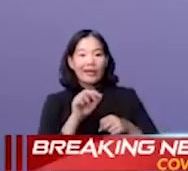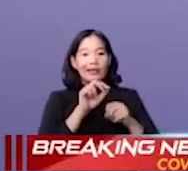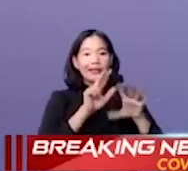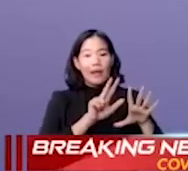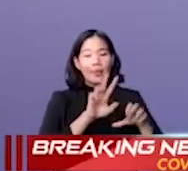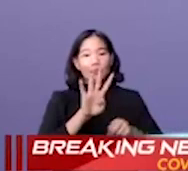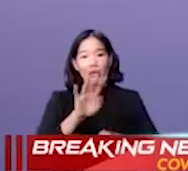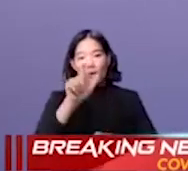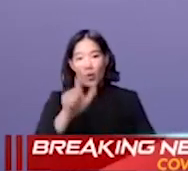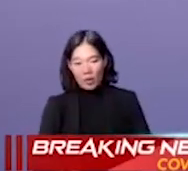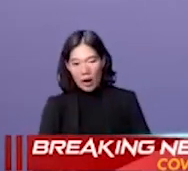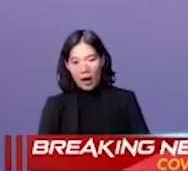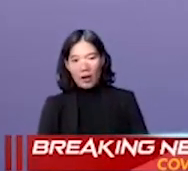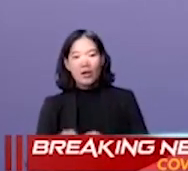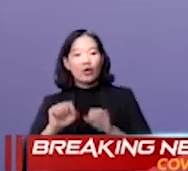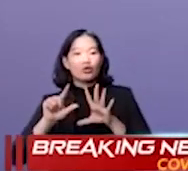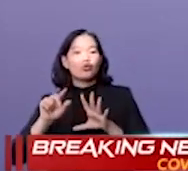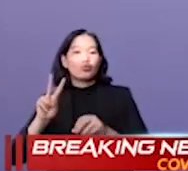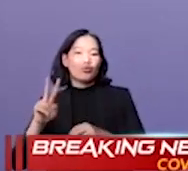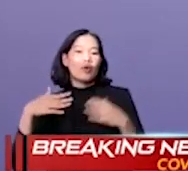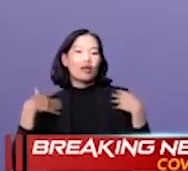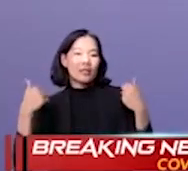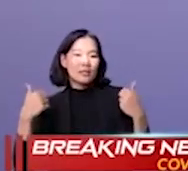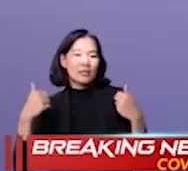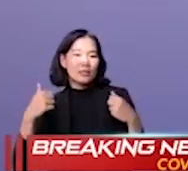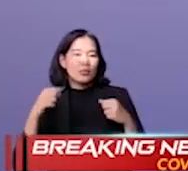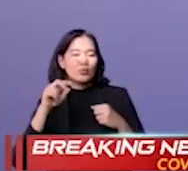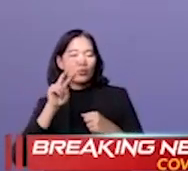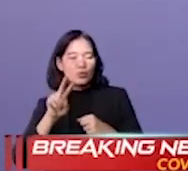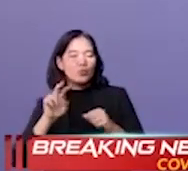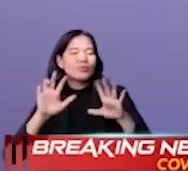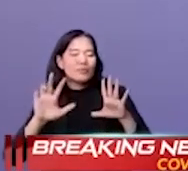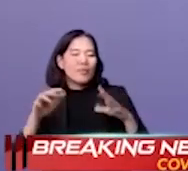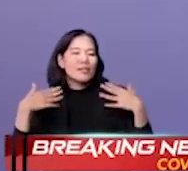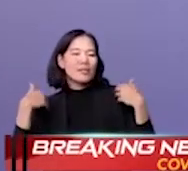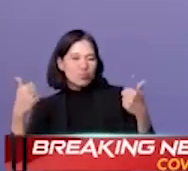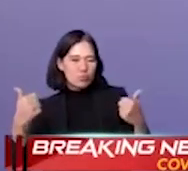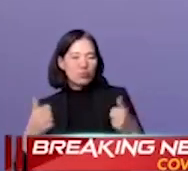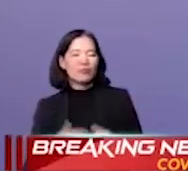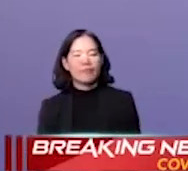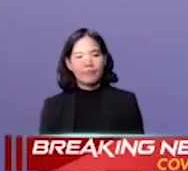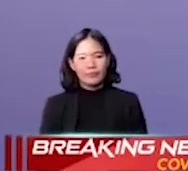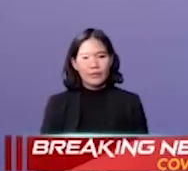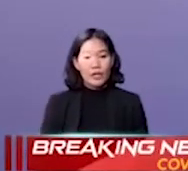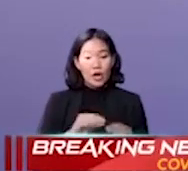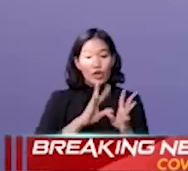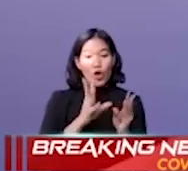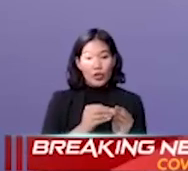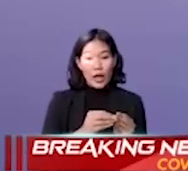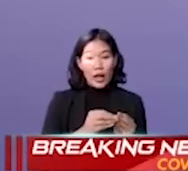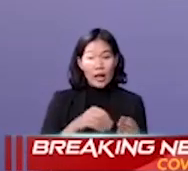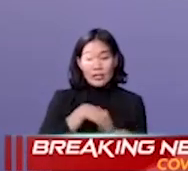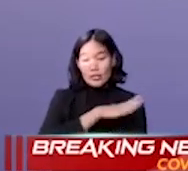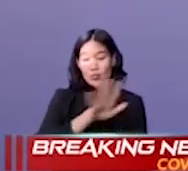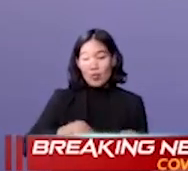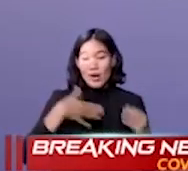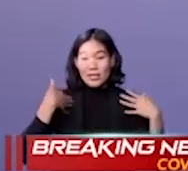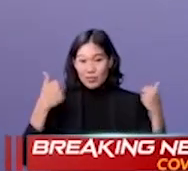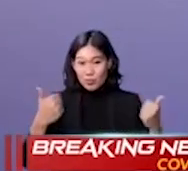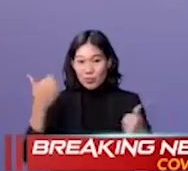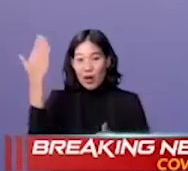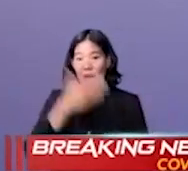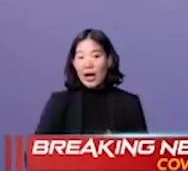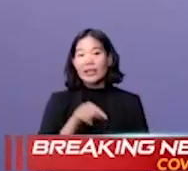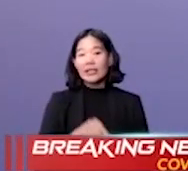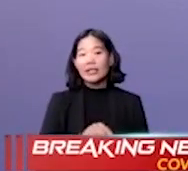84 orang dan 79 sembuh kalau kita lihat total keseluruhan yang sembuh pada hari ini